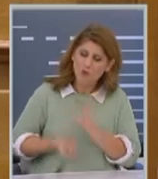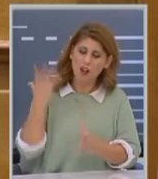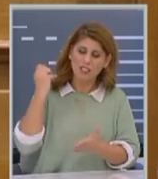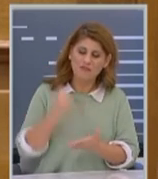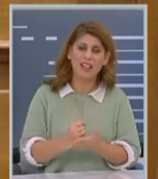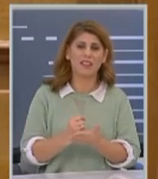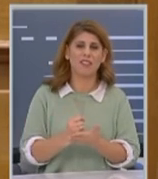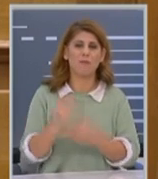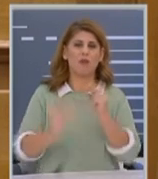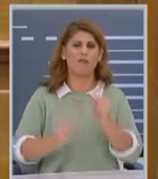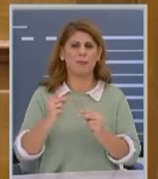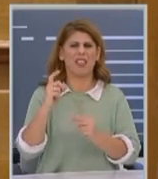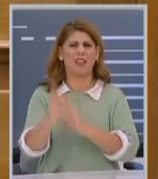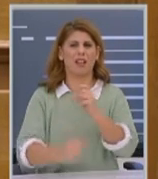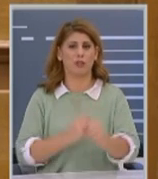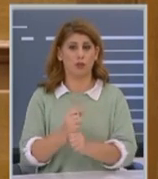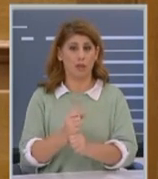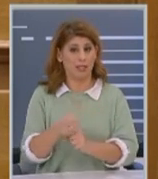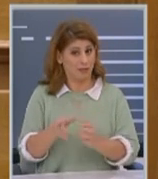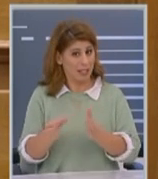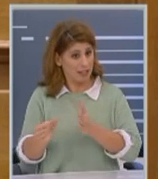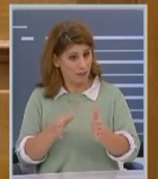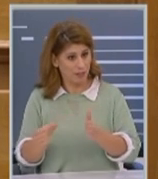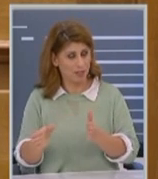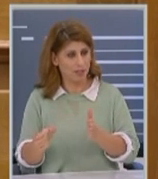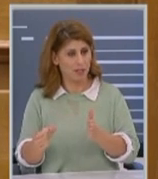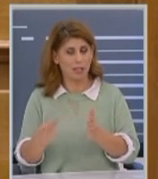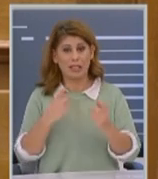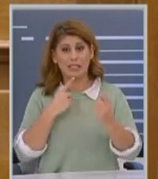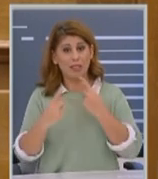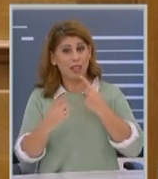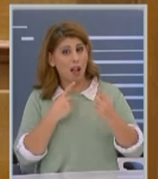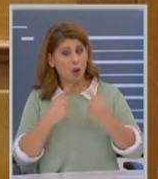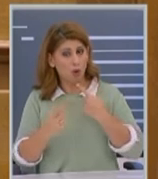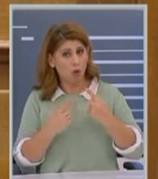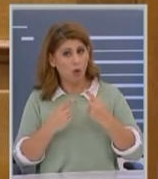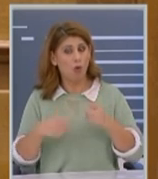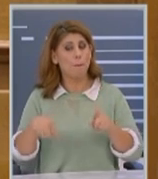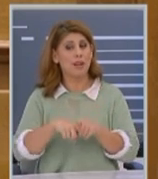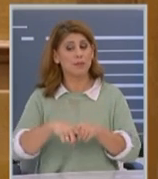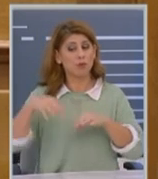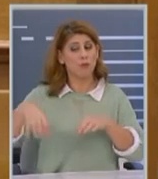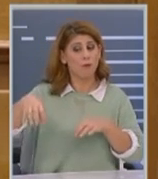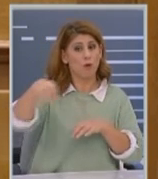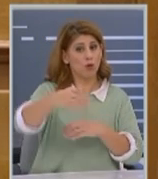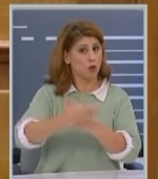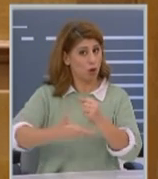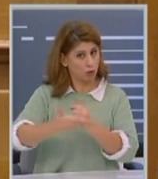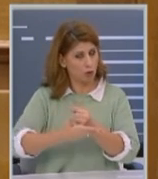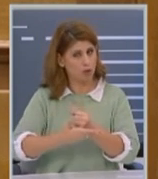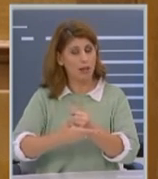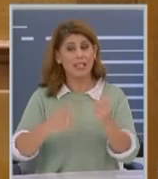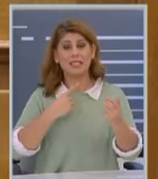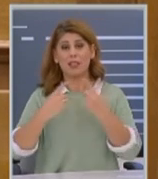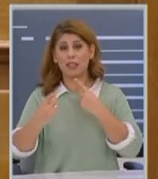προβλήματα δεκαετιών. Στην κατεύθυνση αυτή, σε διάλογο με τους φορείς του χώρου, σε